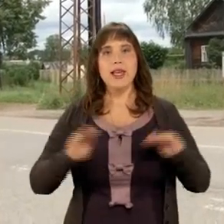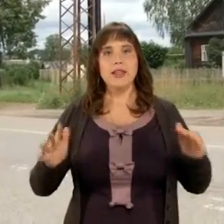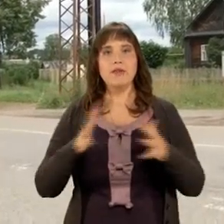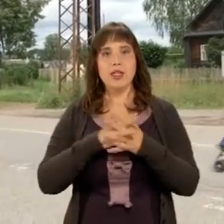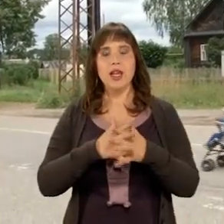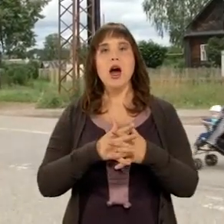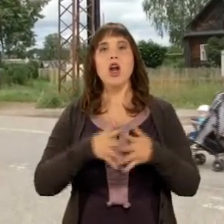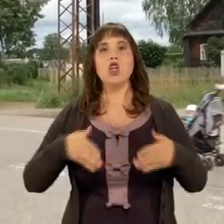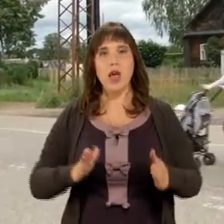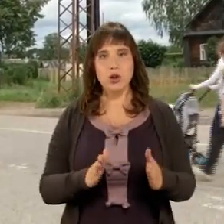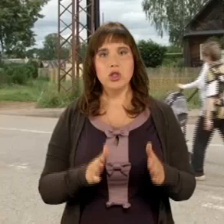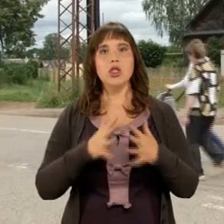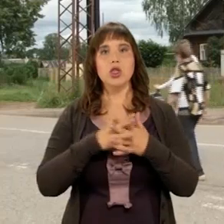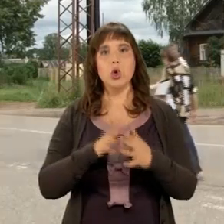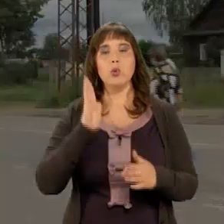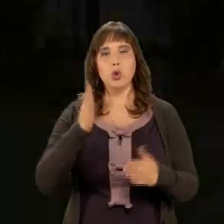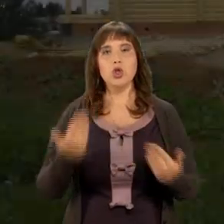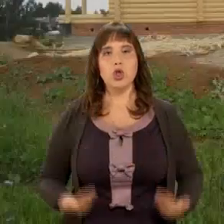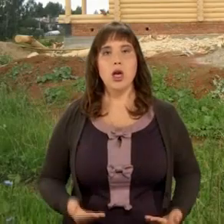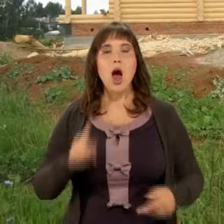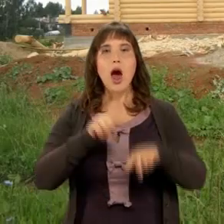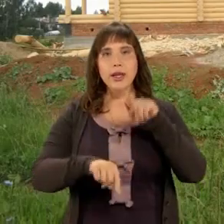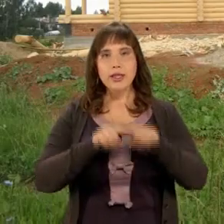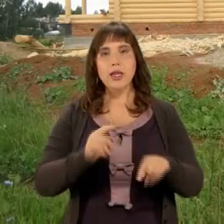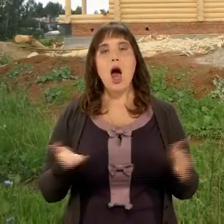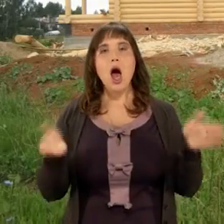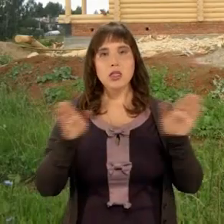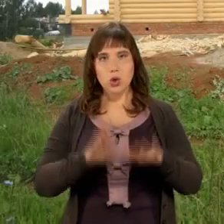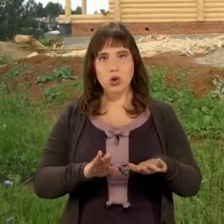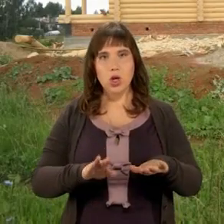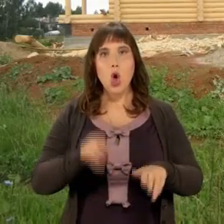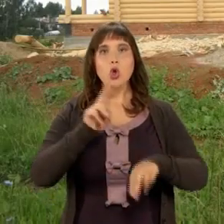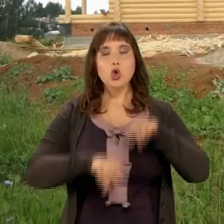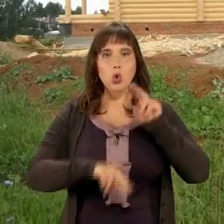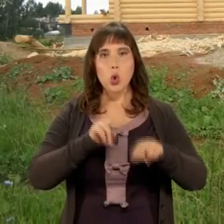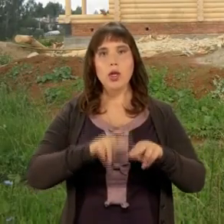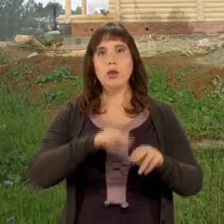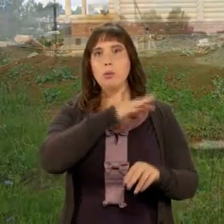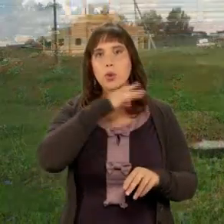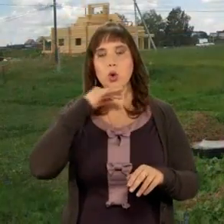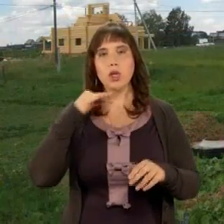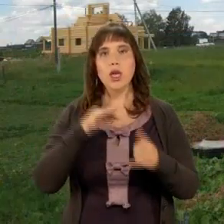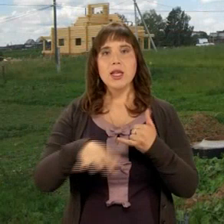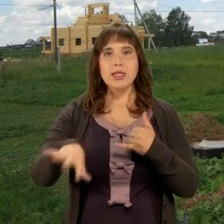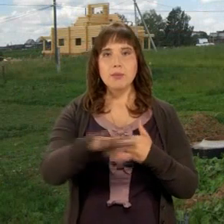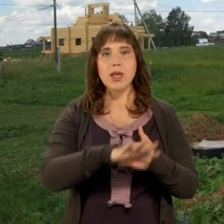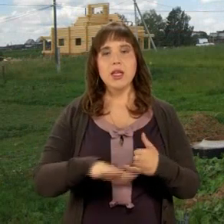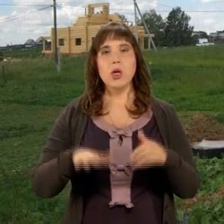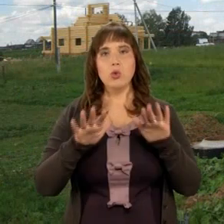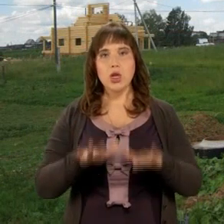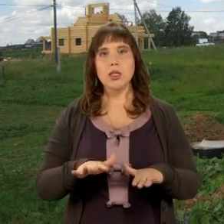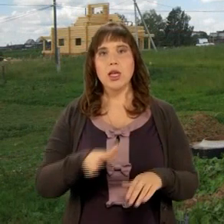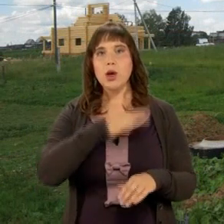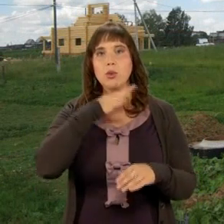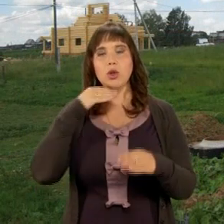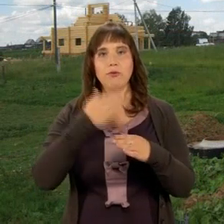рождаются, значит, село будет жить. Родители остаются, встраиваются многие, земельные участки. Мы вот